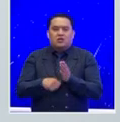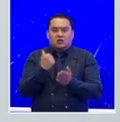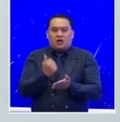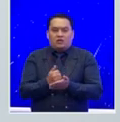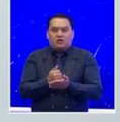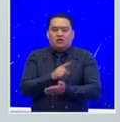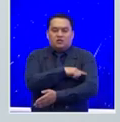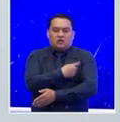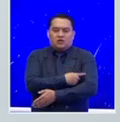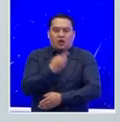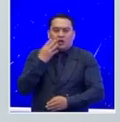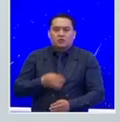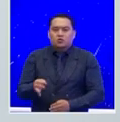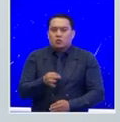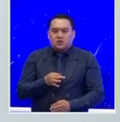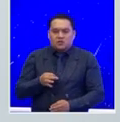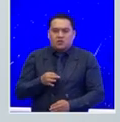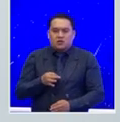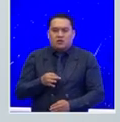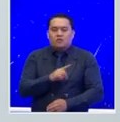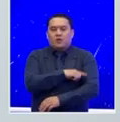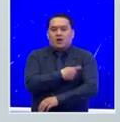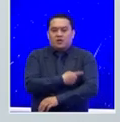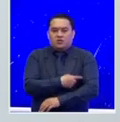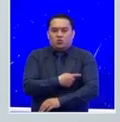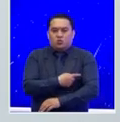государственного санитарного врача Алматинской области. В больницу,